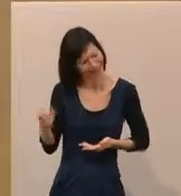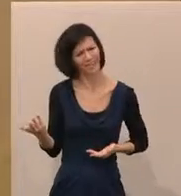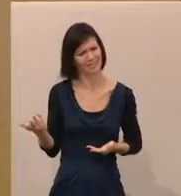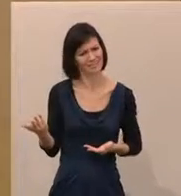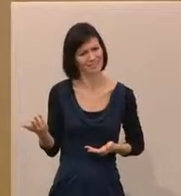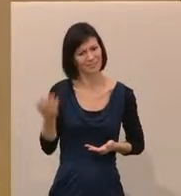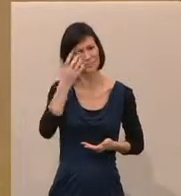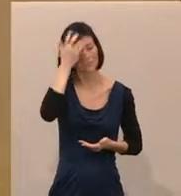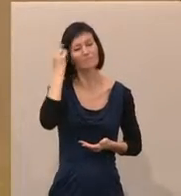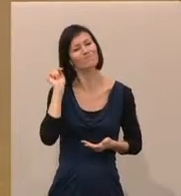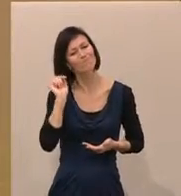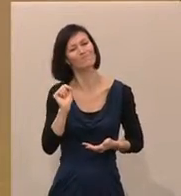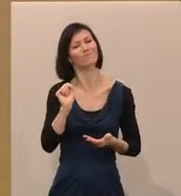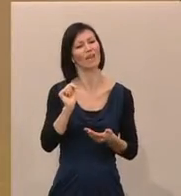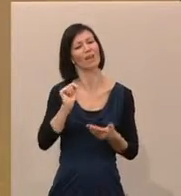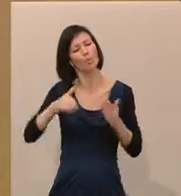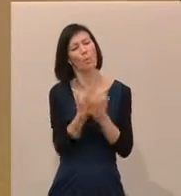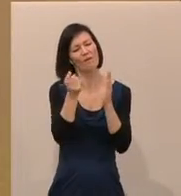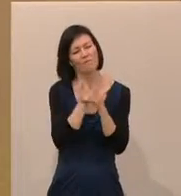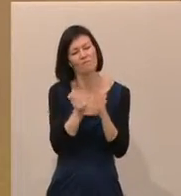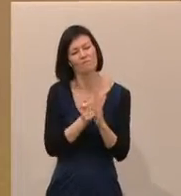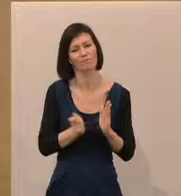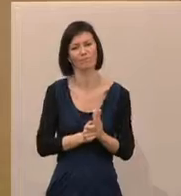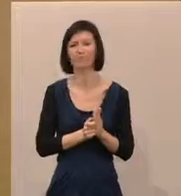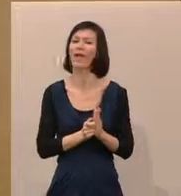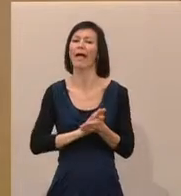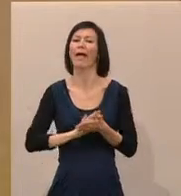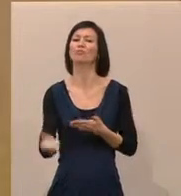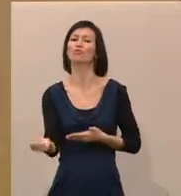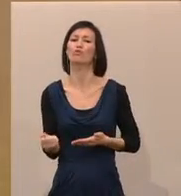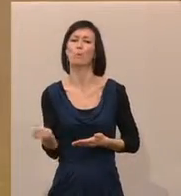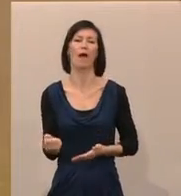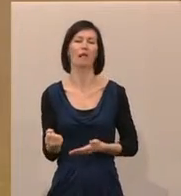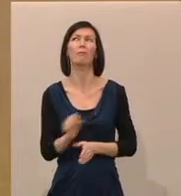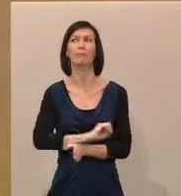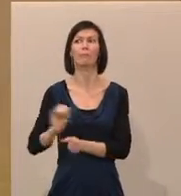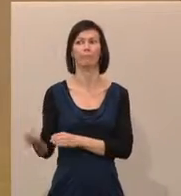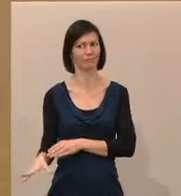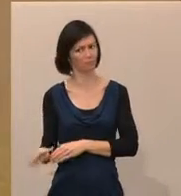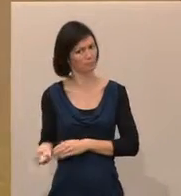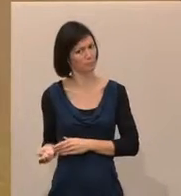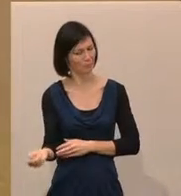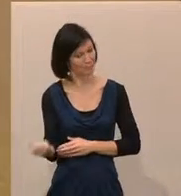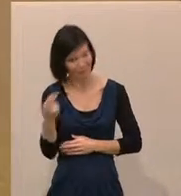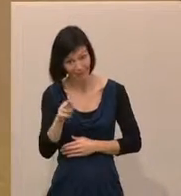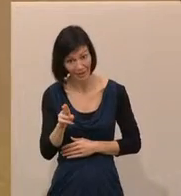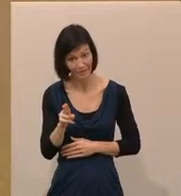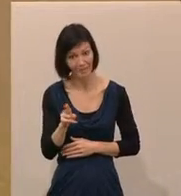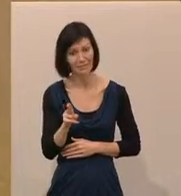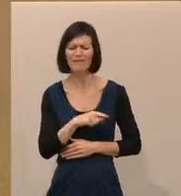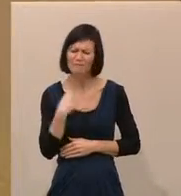lassen nicht zu, dass man diese neuen Forderungen verräumt in irgendeiner Schublade. Wir wollen, und das sind wir